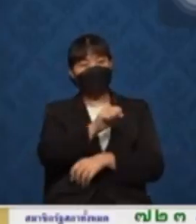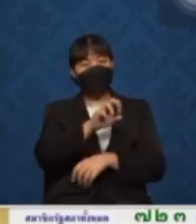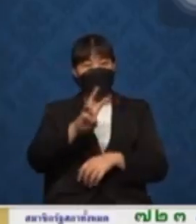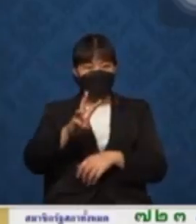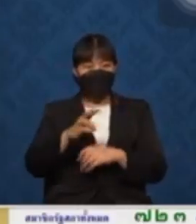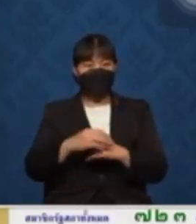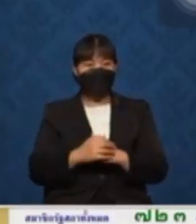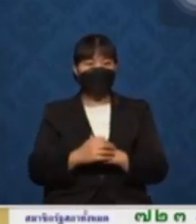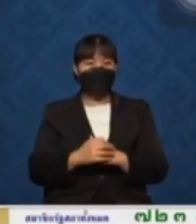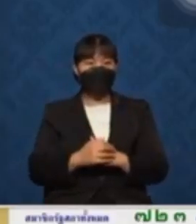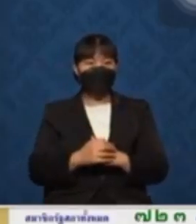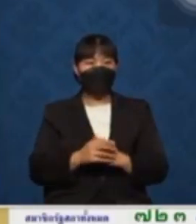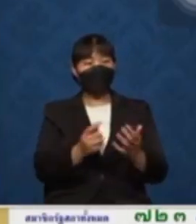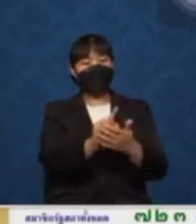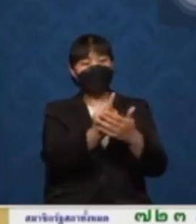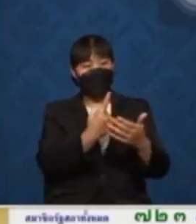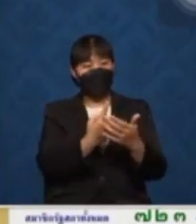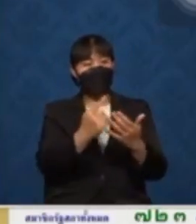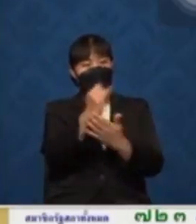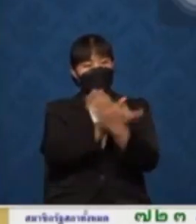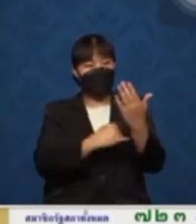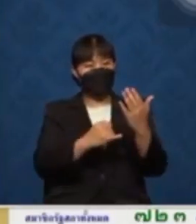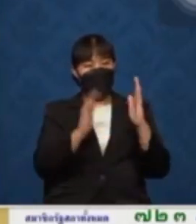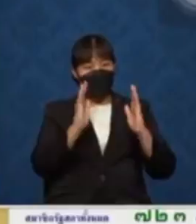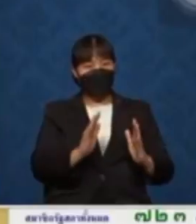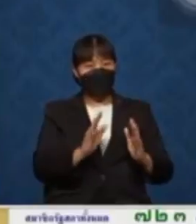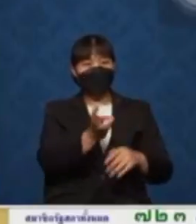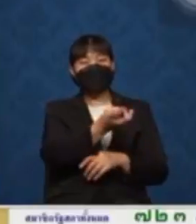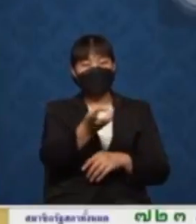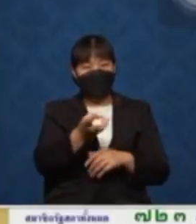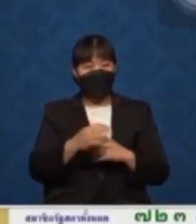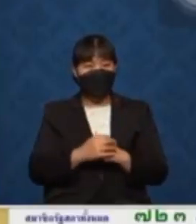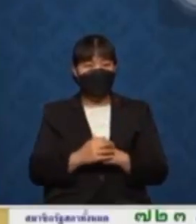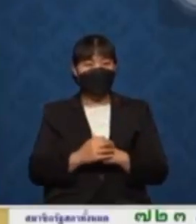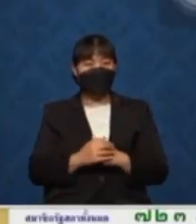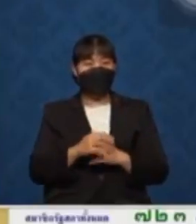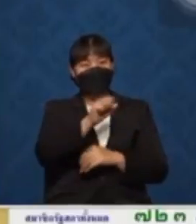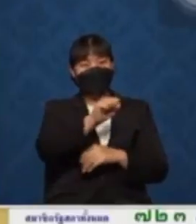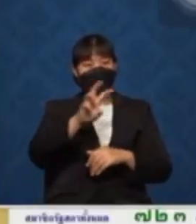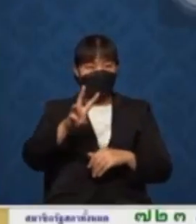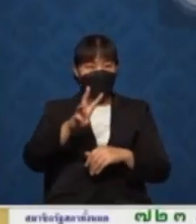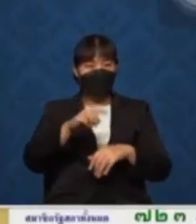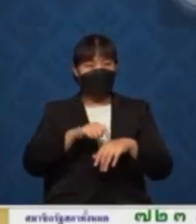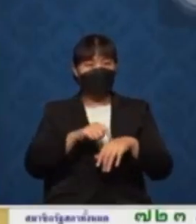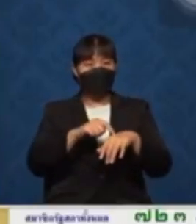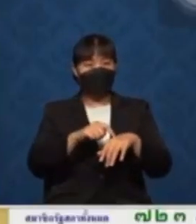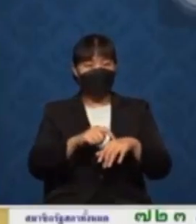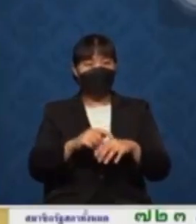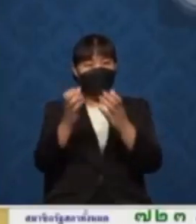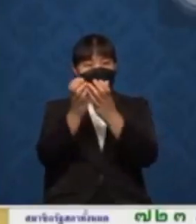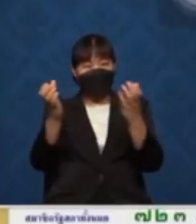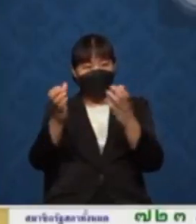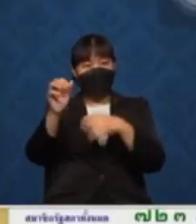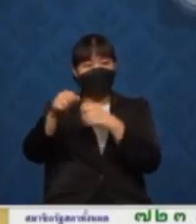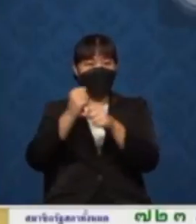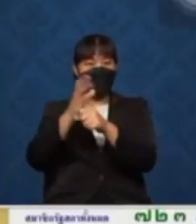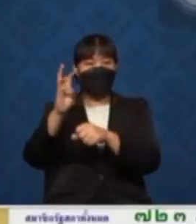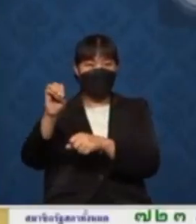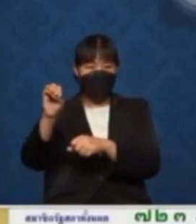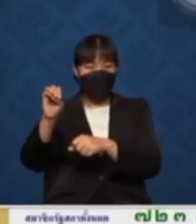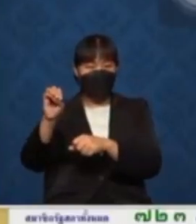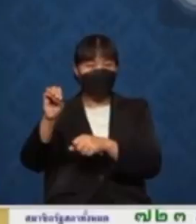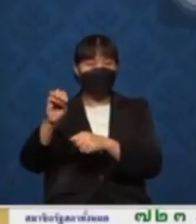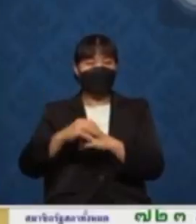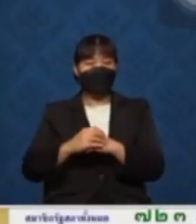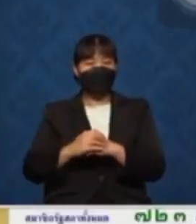วัดที่มีประชากรน้อยและท่านรับได้ไงครับกับวุฒิสภาชุดปัจจุบันที่ออกโรงปกป้องรัฐธรรมนูญ60ที่ไม่มีการพูดถึงการกระจายอำนาจ